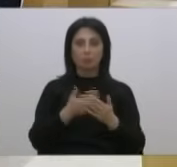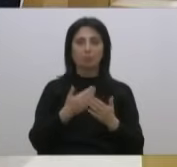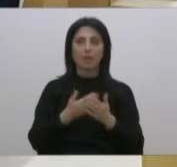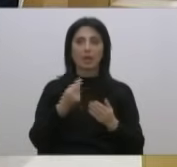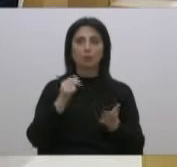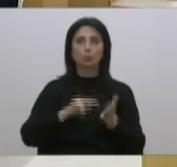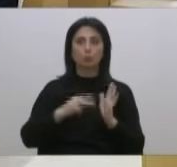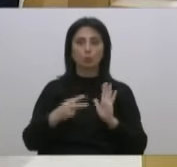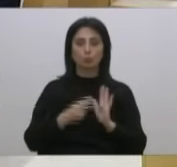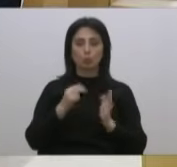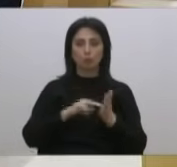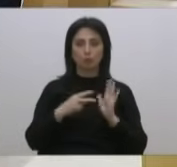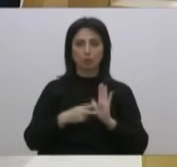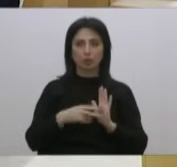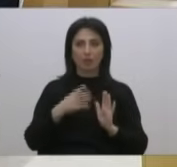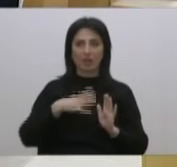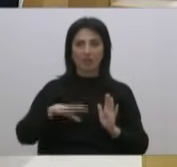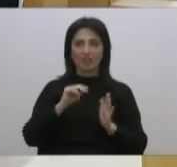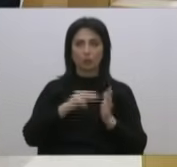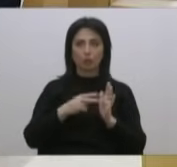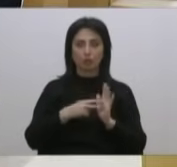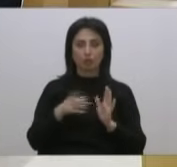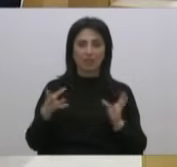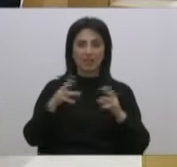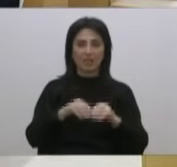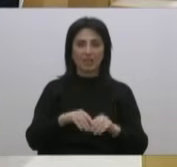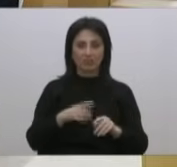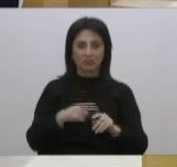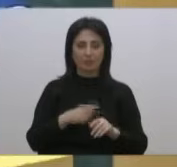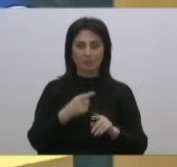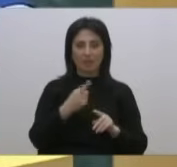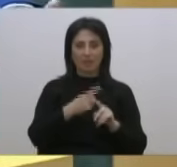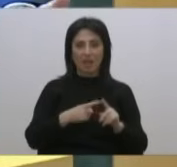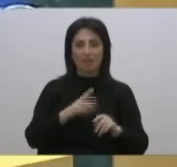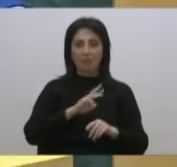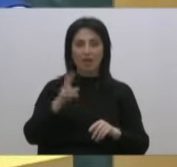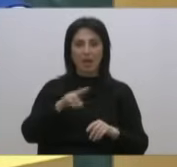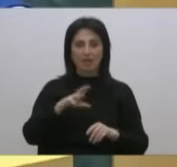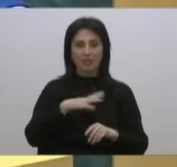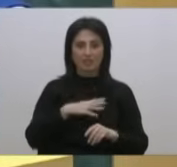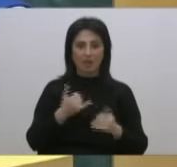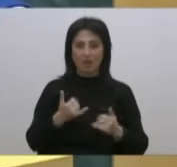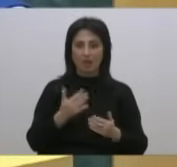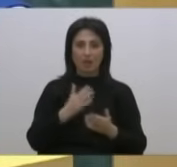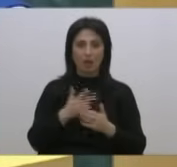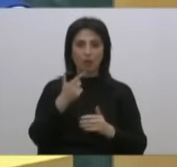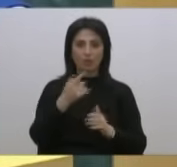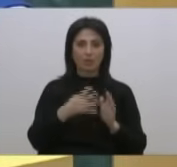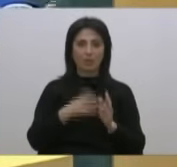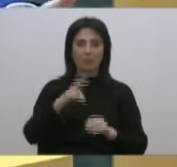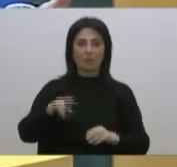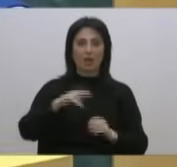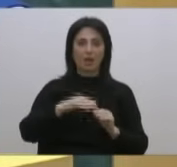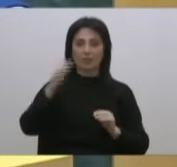მაგალითად ბიუჯეტზე. ბიუჯეტი, ქვეყნის ბიუჯეტი ნაერთი ბიუჯეტი იყო 8.5 მილიარდი ლარი და თითქმის გახდა 29